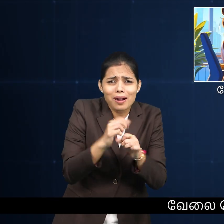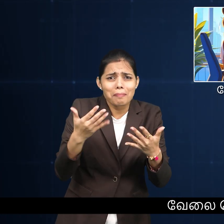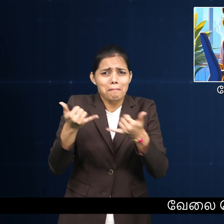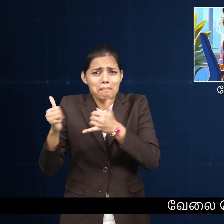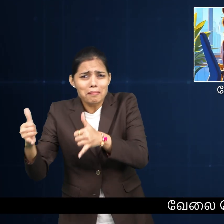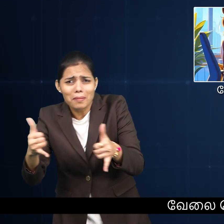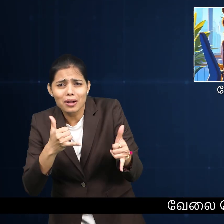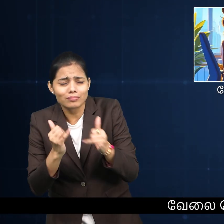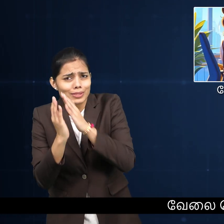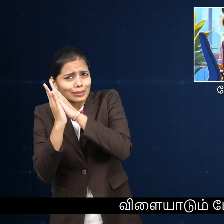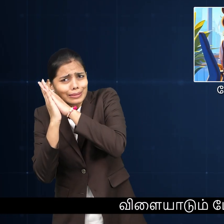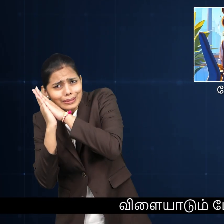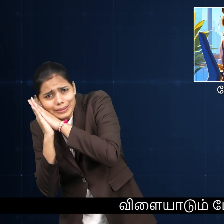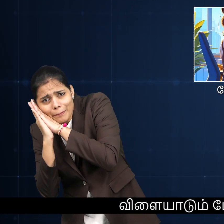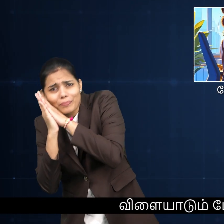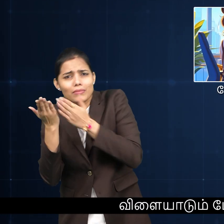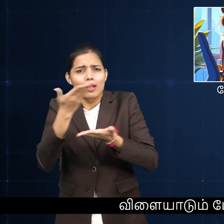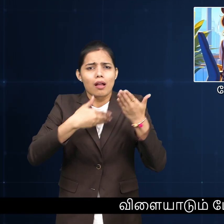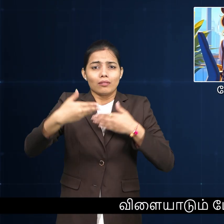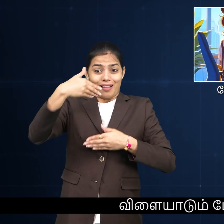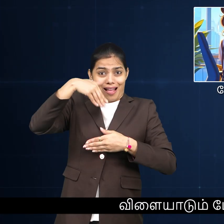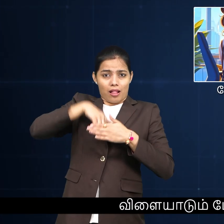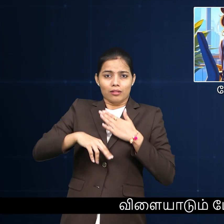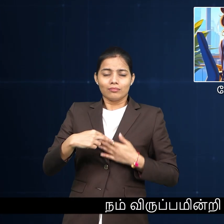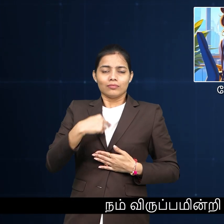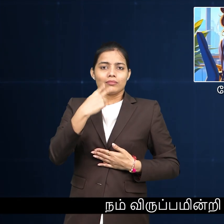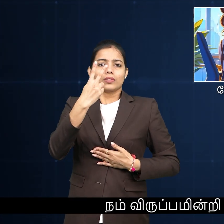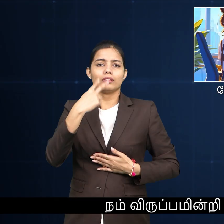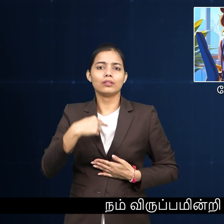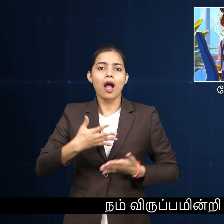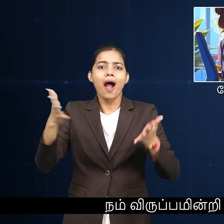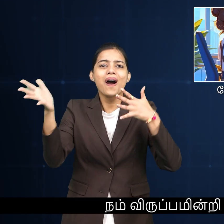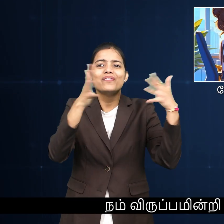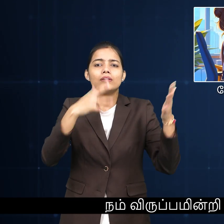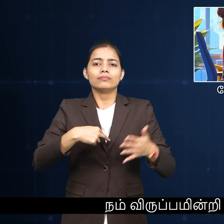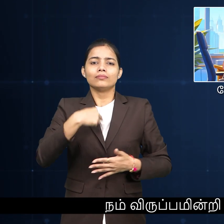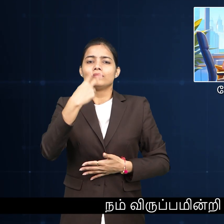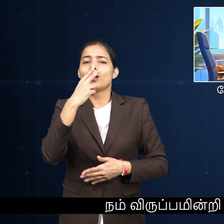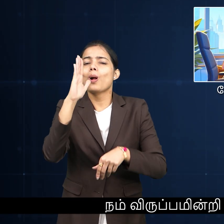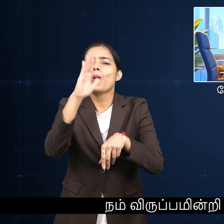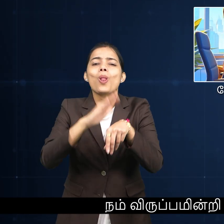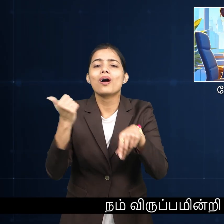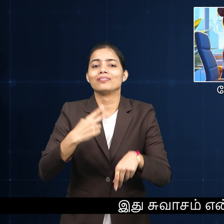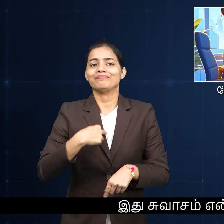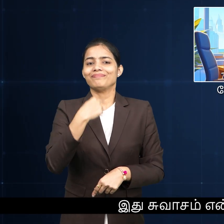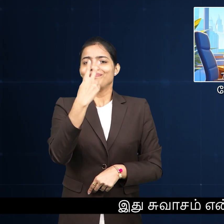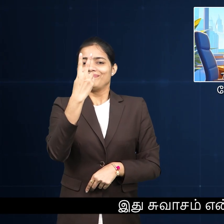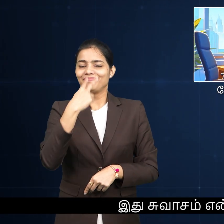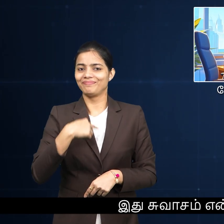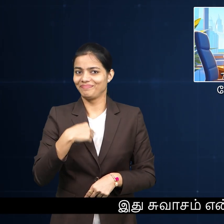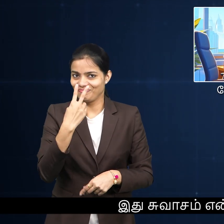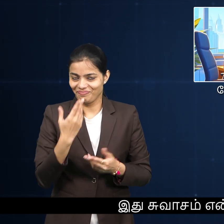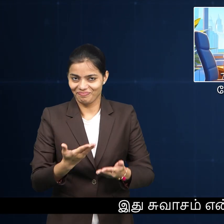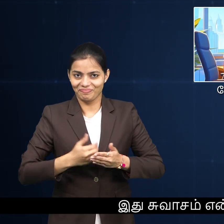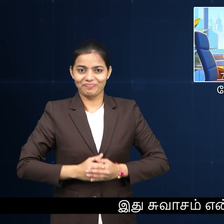வேலை செய்யும் போதும், விளையாடும் போதும், தூங்கும் போதும் நம் விருப்பமின்றி காற்றை சுவாசிக்கிறோம். இது